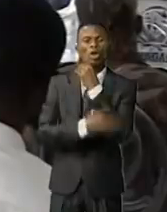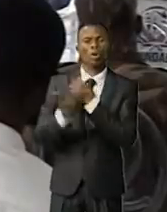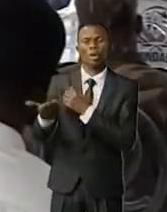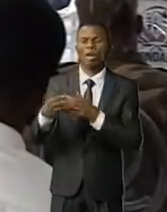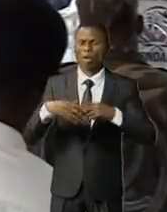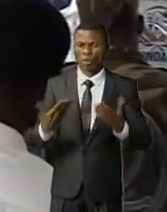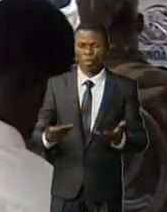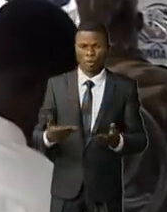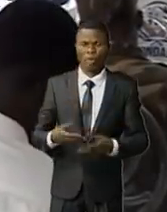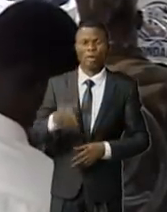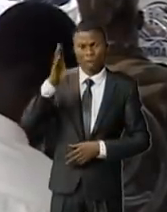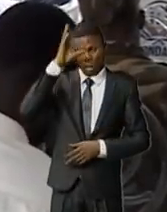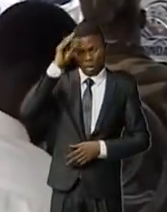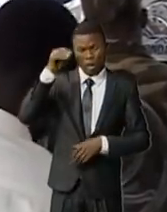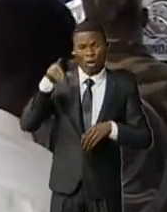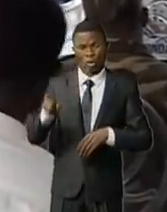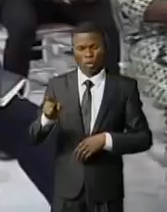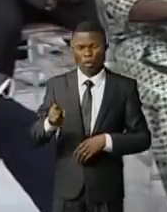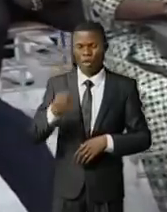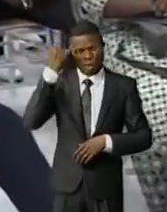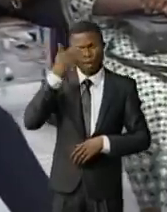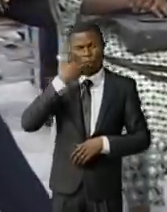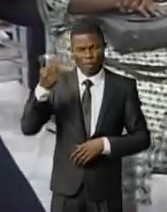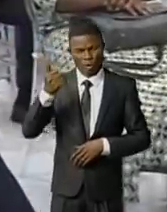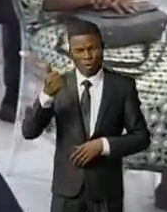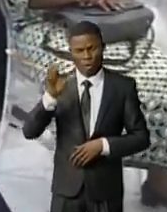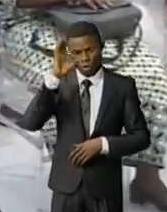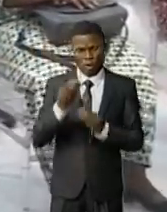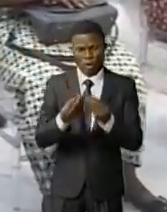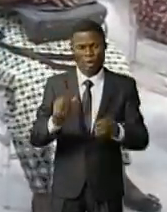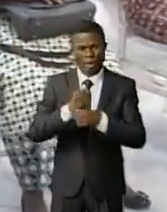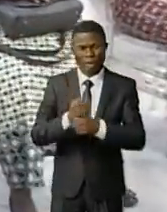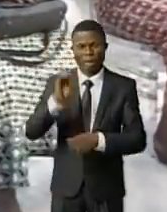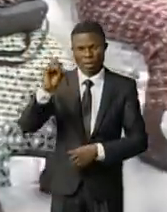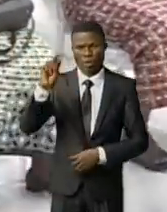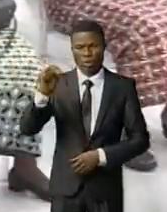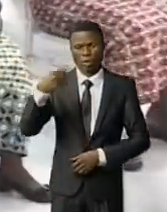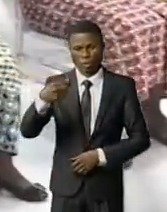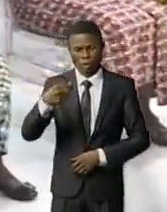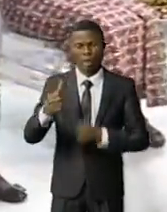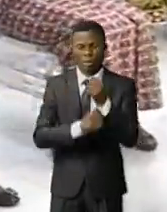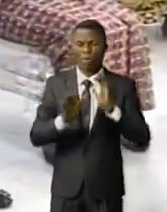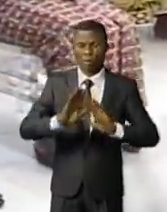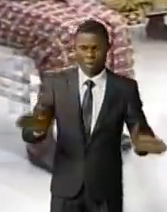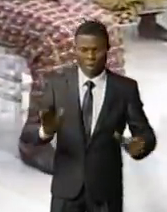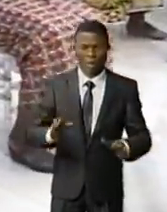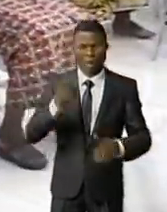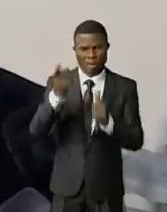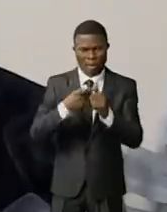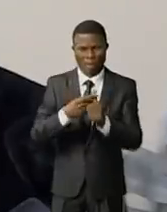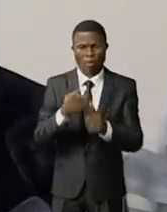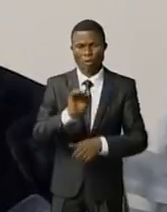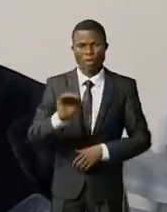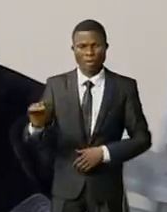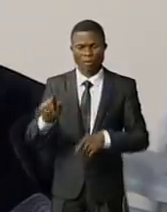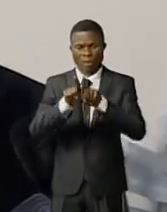Barthélémy Louboula a eu l'idée généreuse d'asseoir une fondation. Les gens qui sont très sensibles sont des enfants et les